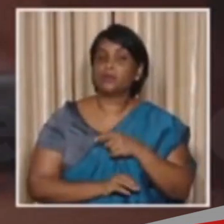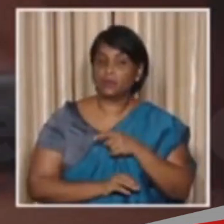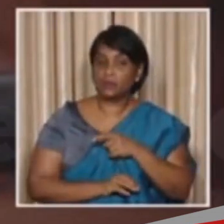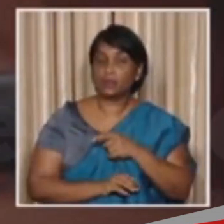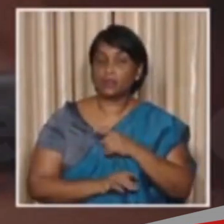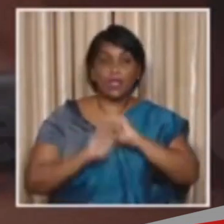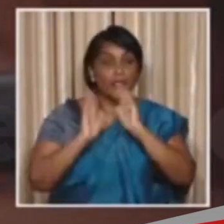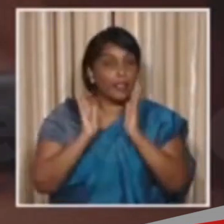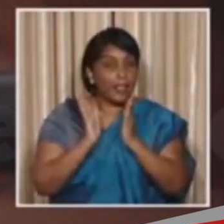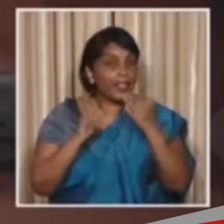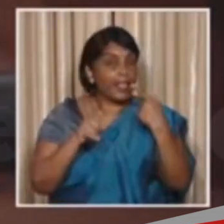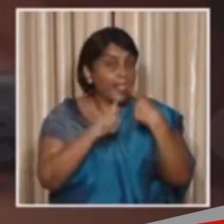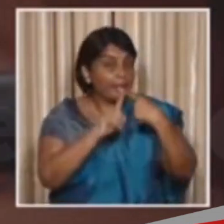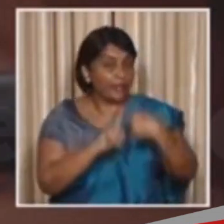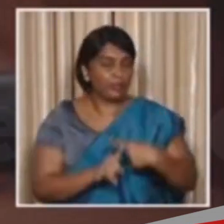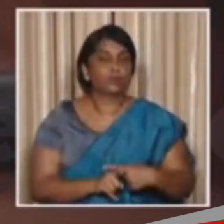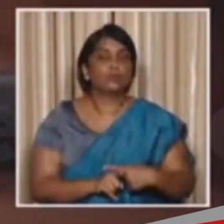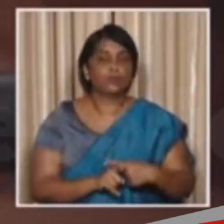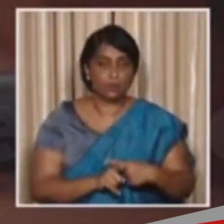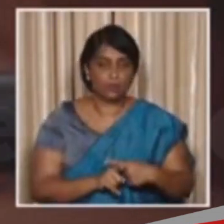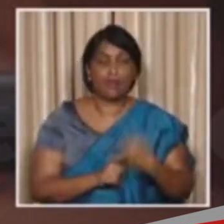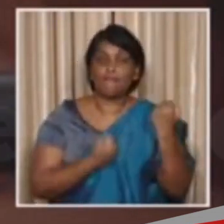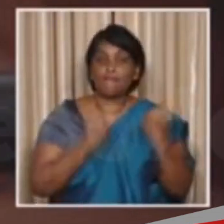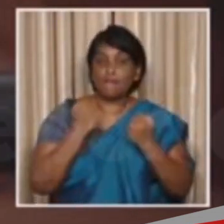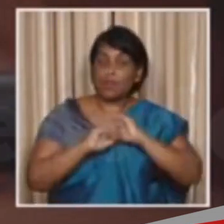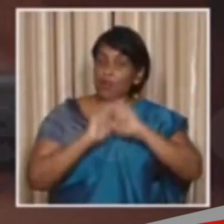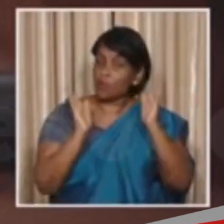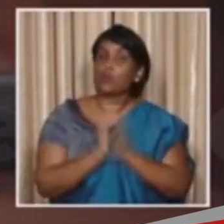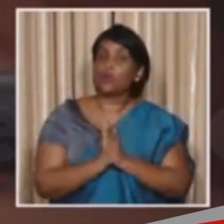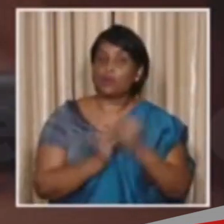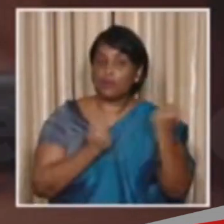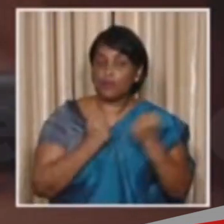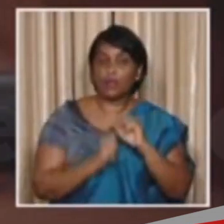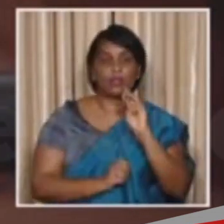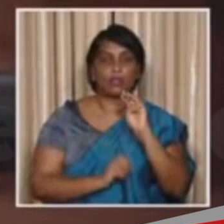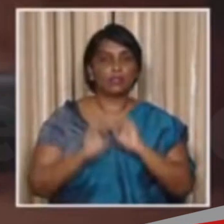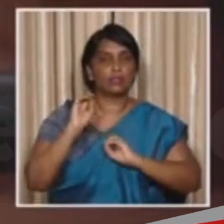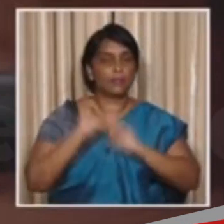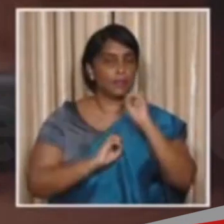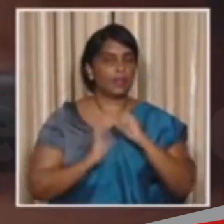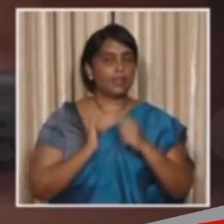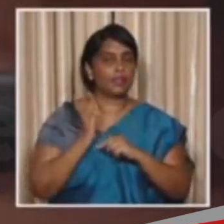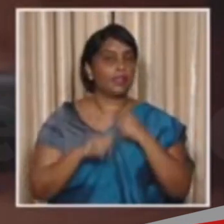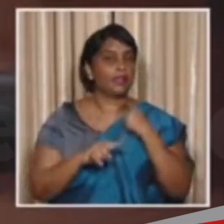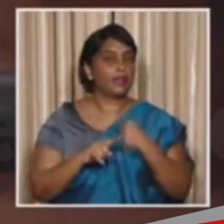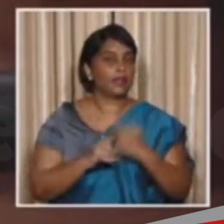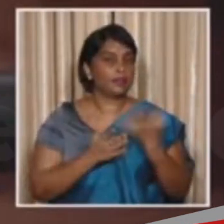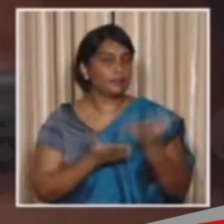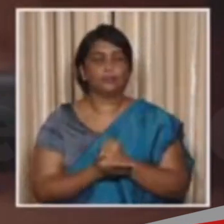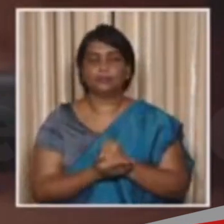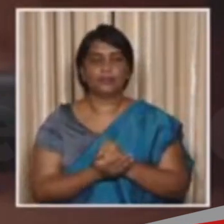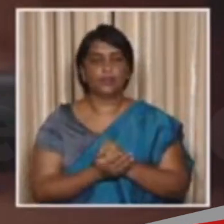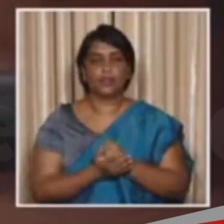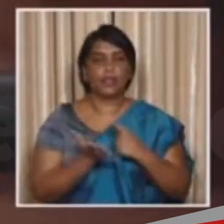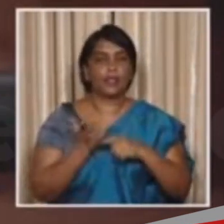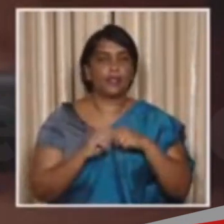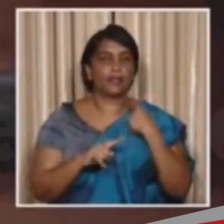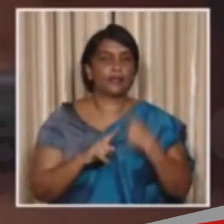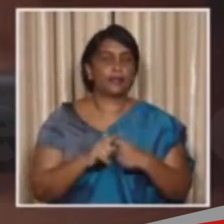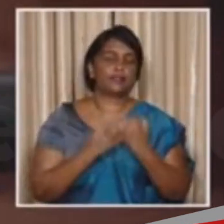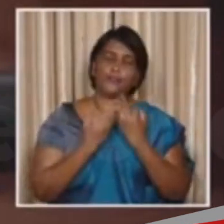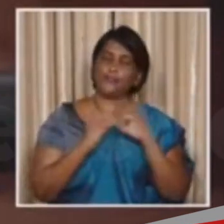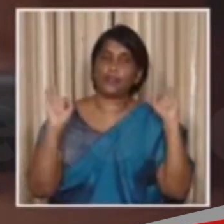එකතු කරන ලද වාහන කට්ටල ආනයනයේදී 130ක බදුව අය කිරීම වෙනුවට බදු ශූන්‍ය කිරීමට යෝජනා